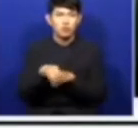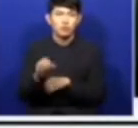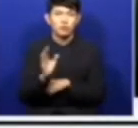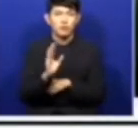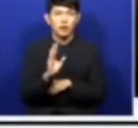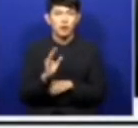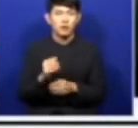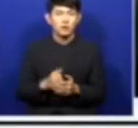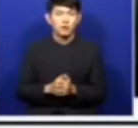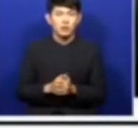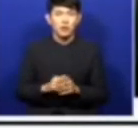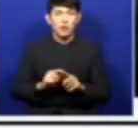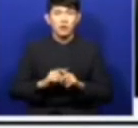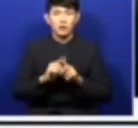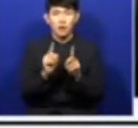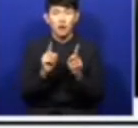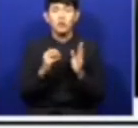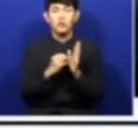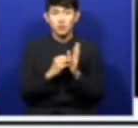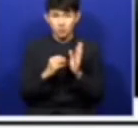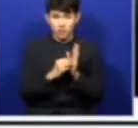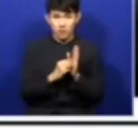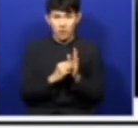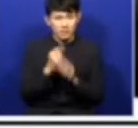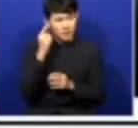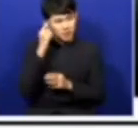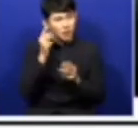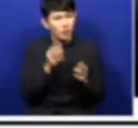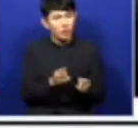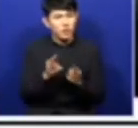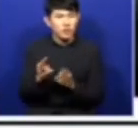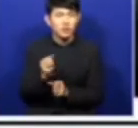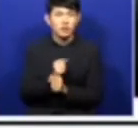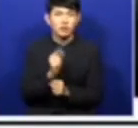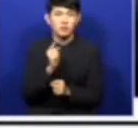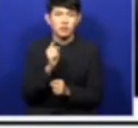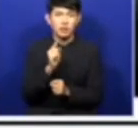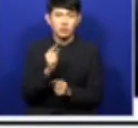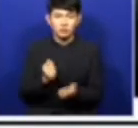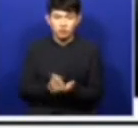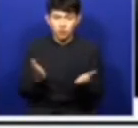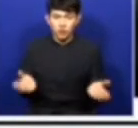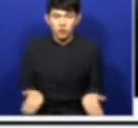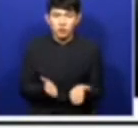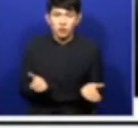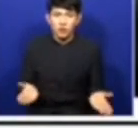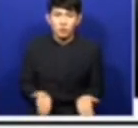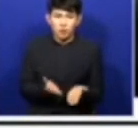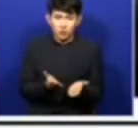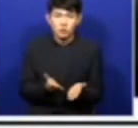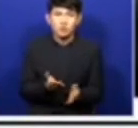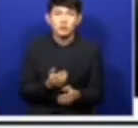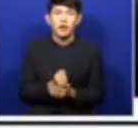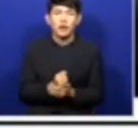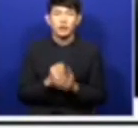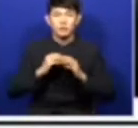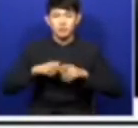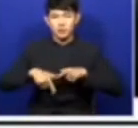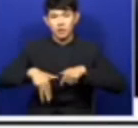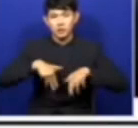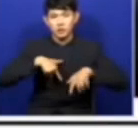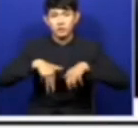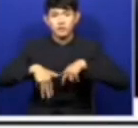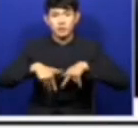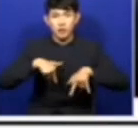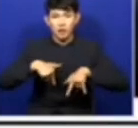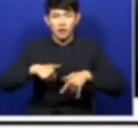แทนที่กรุงเทพมหานครจะหาวิธีการในการที่จะสนับสนุนส่งเสริมให้ภาคประชาชนเ